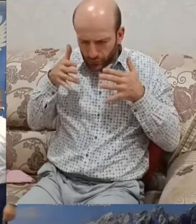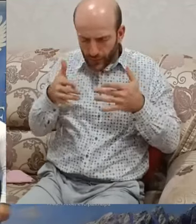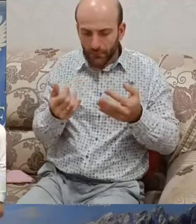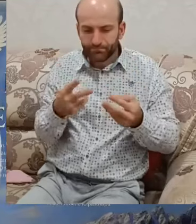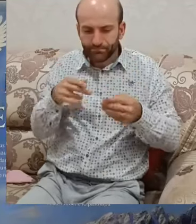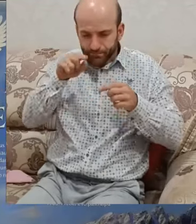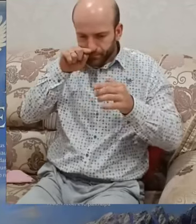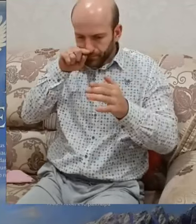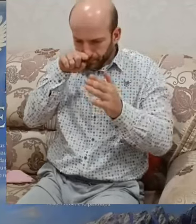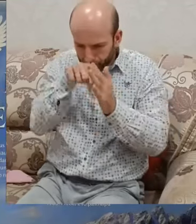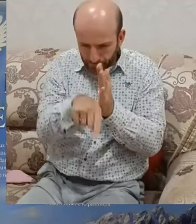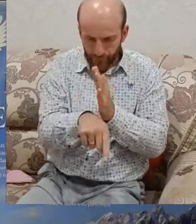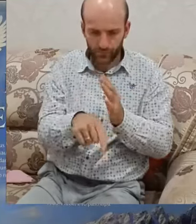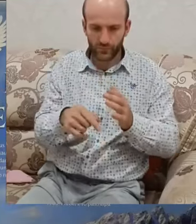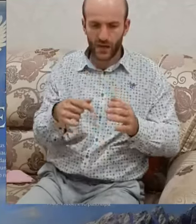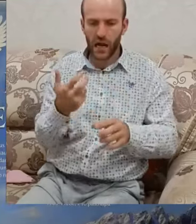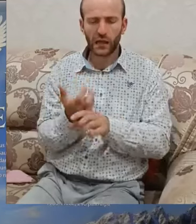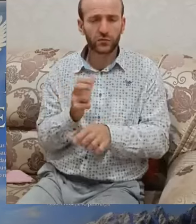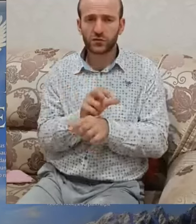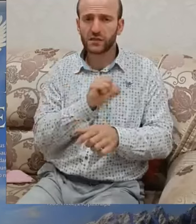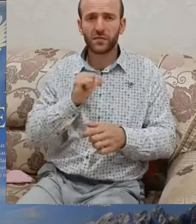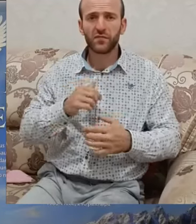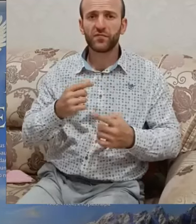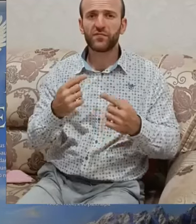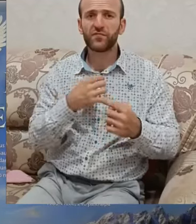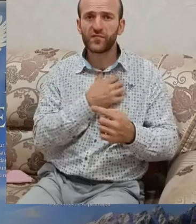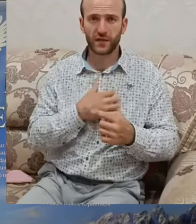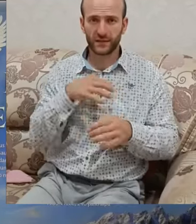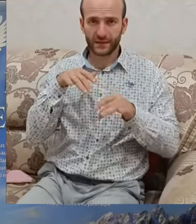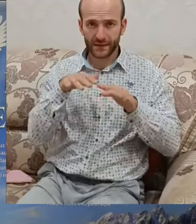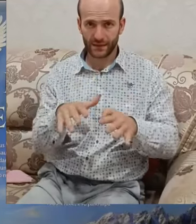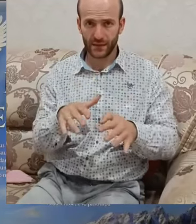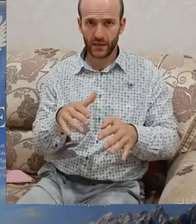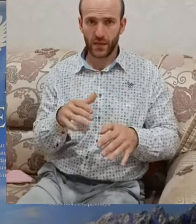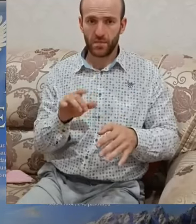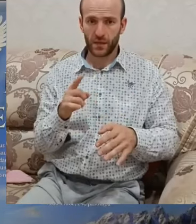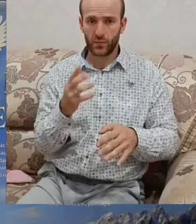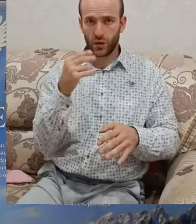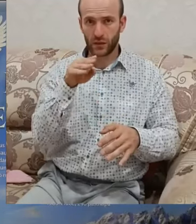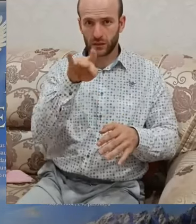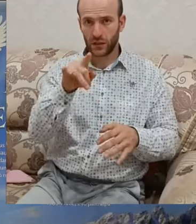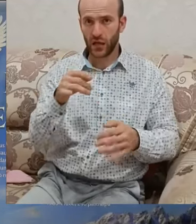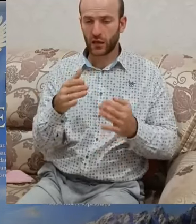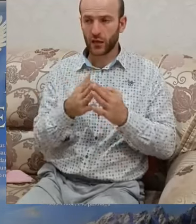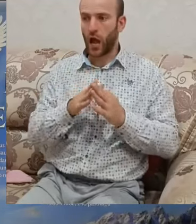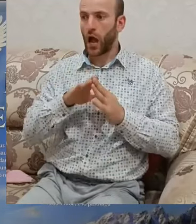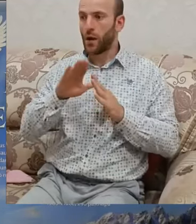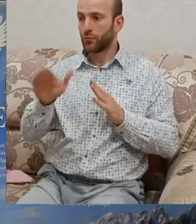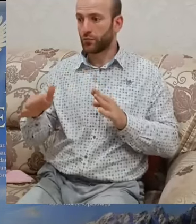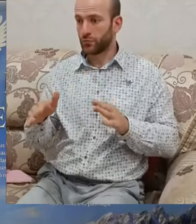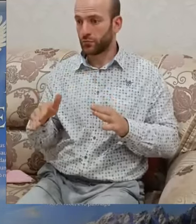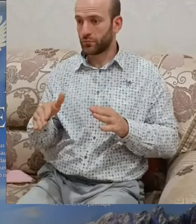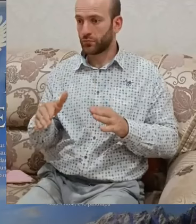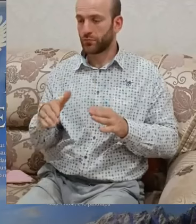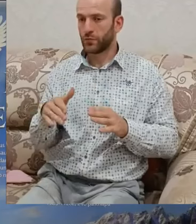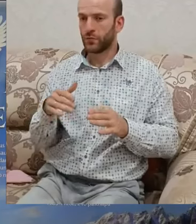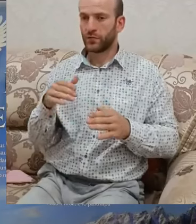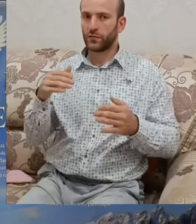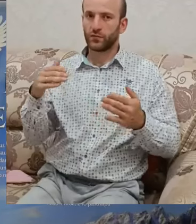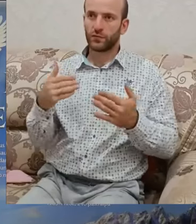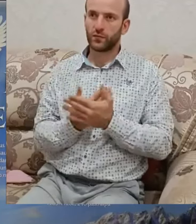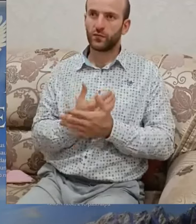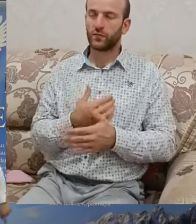всех наших дел и так дальше. Bet kai mes grįžtam namo, но когда мы возвращаемся домой, vėl tas pats. Опять то же самое. Bet Dievas